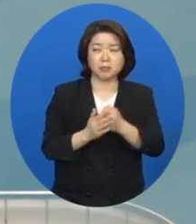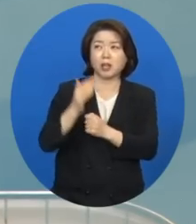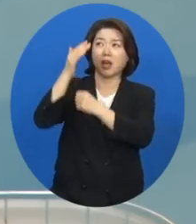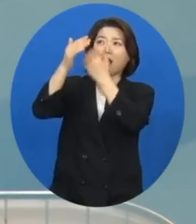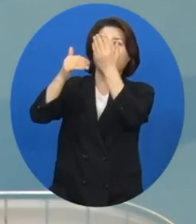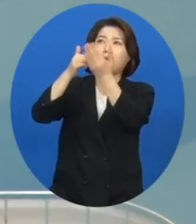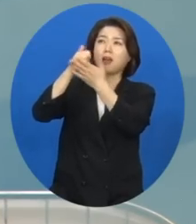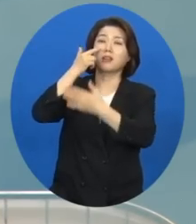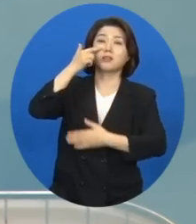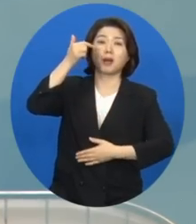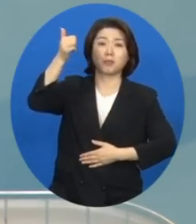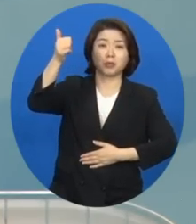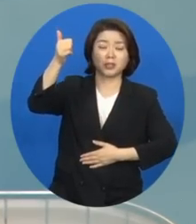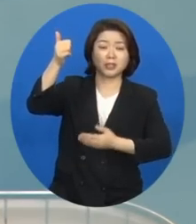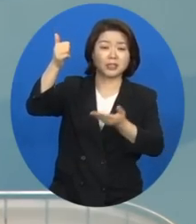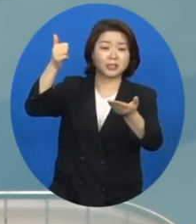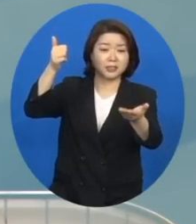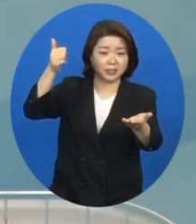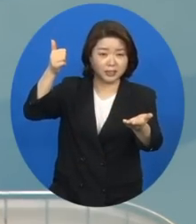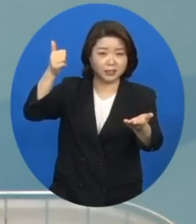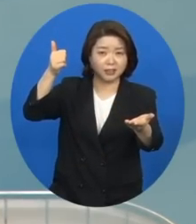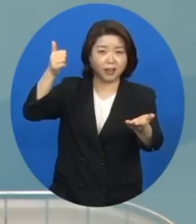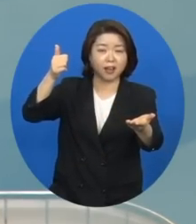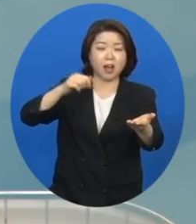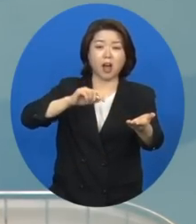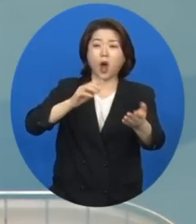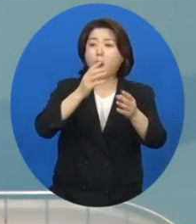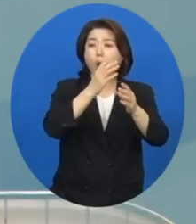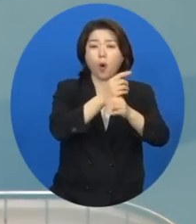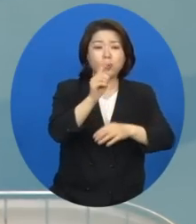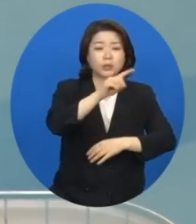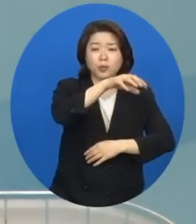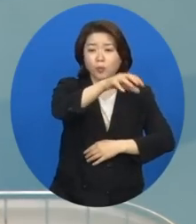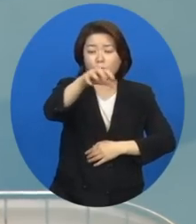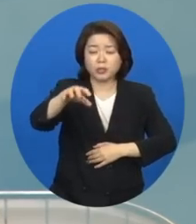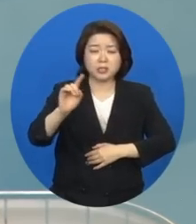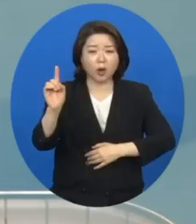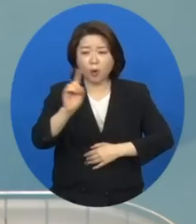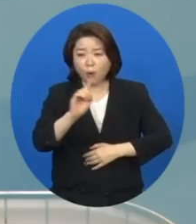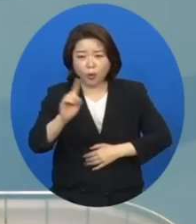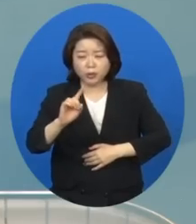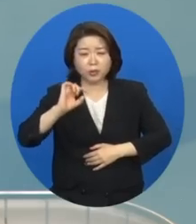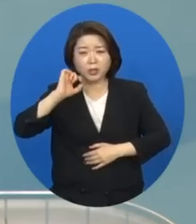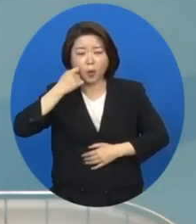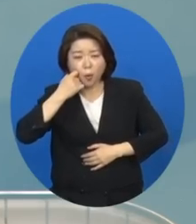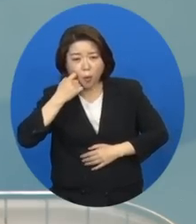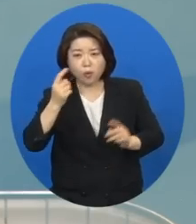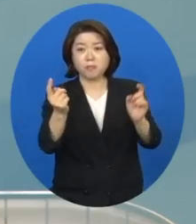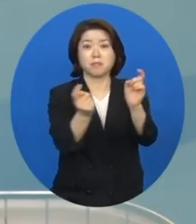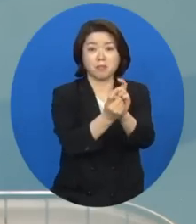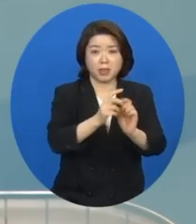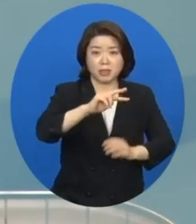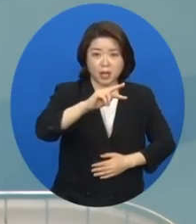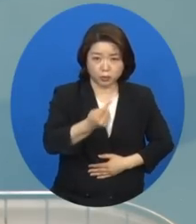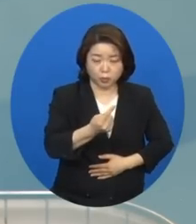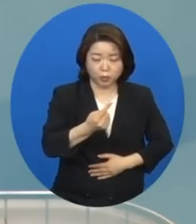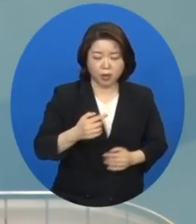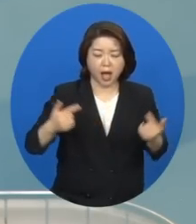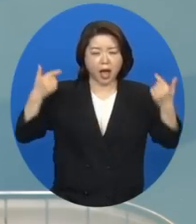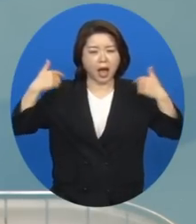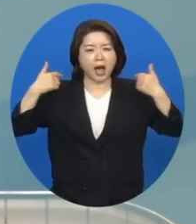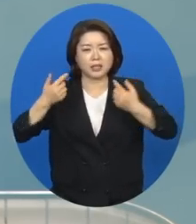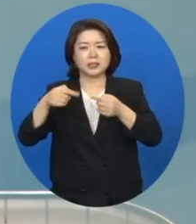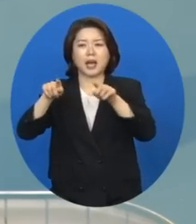하나님 아버지는 네가 언제 어디서 어떻게 어려움을 당해도 항상